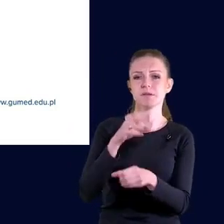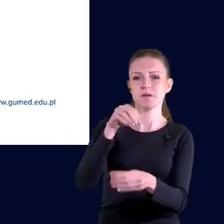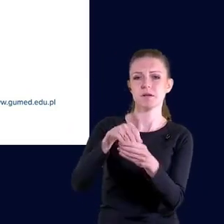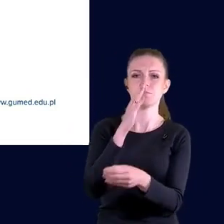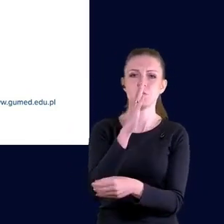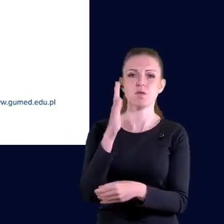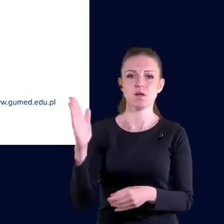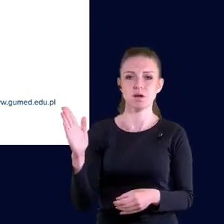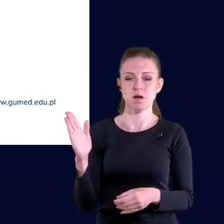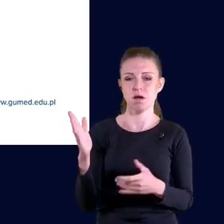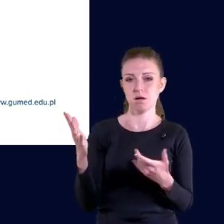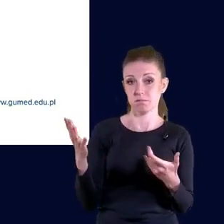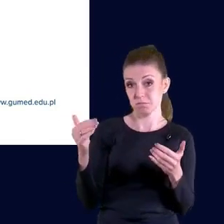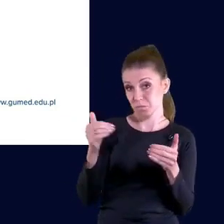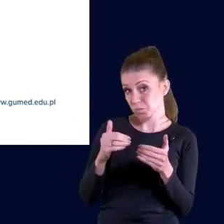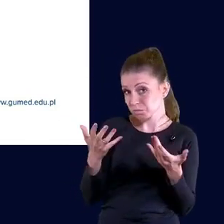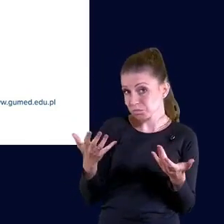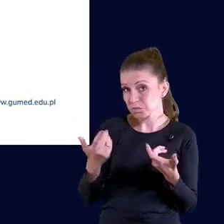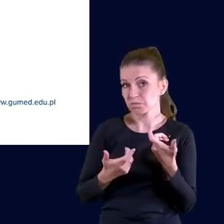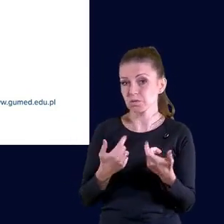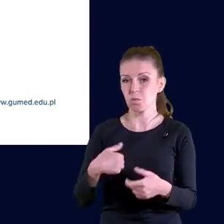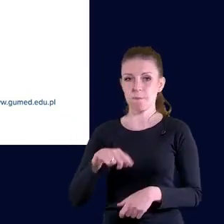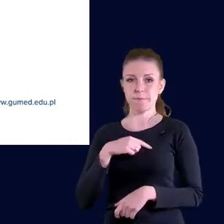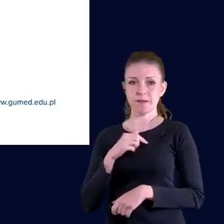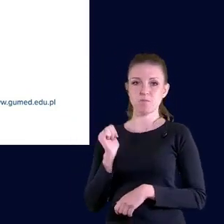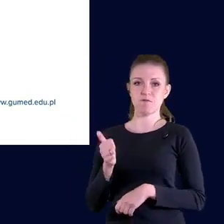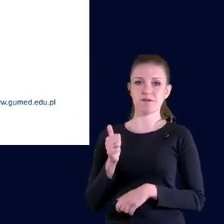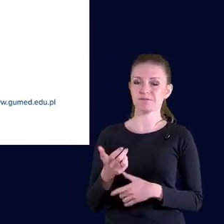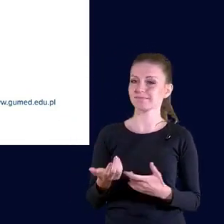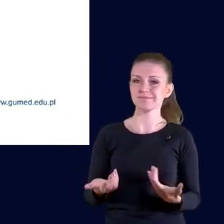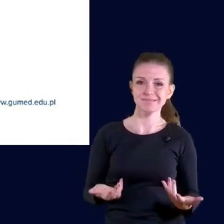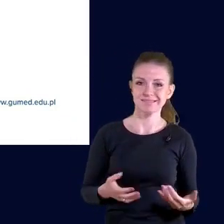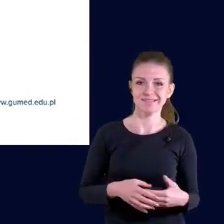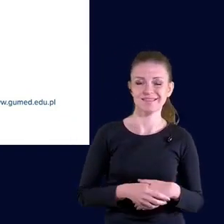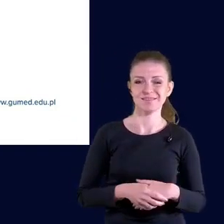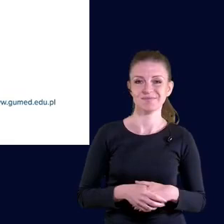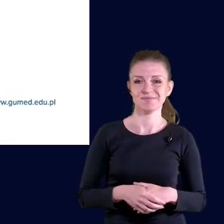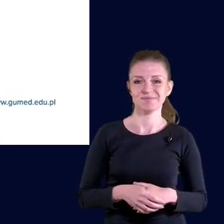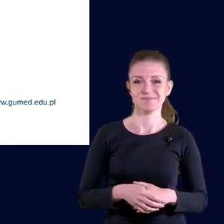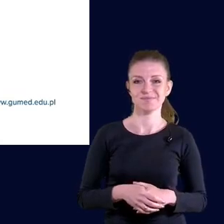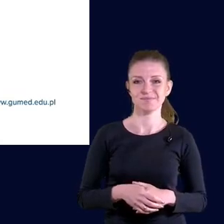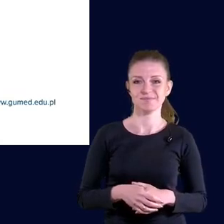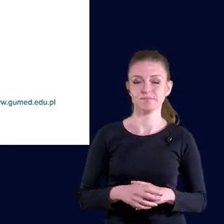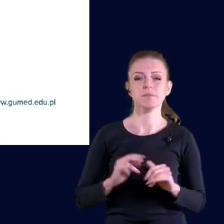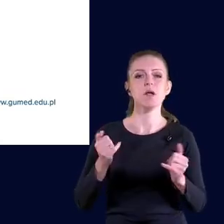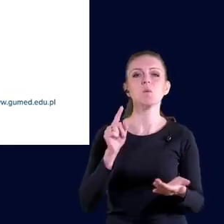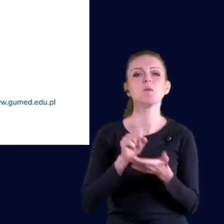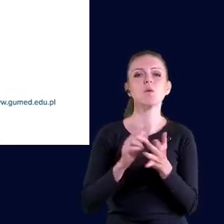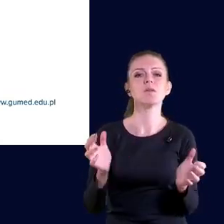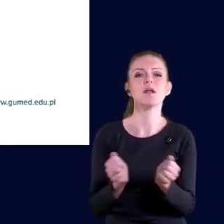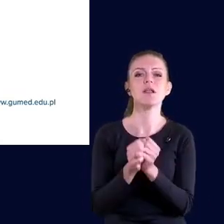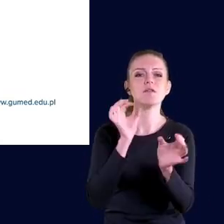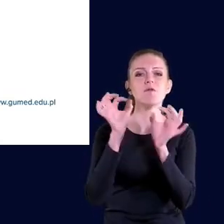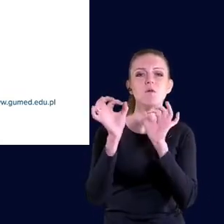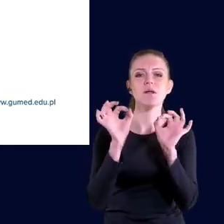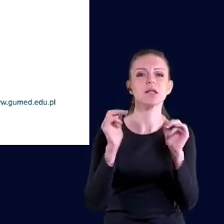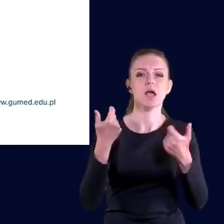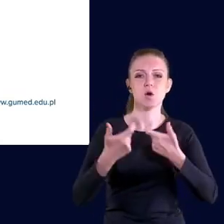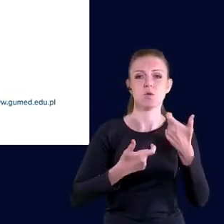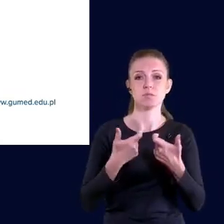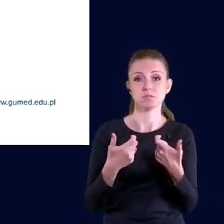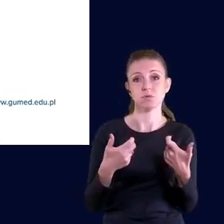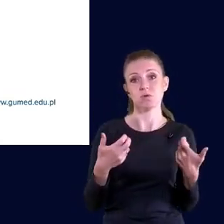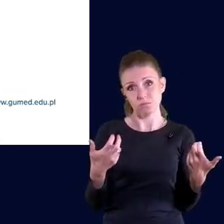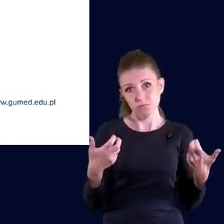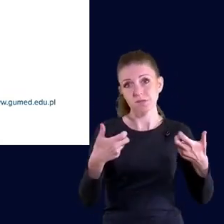No nie do końca profesjonalistami w zakresie A jak udało mi się jak udało mi się znaleźć w internecie informacje o to jest